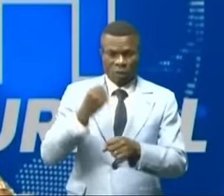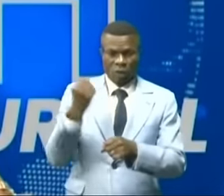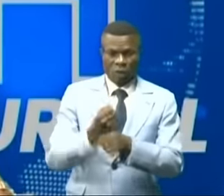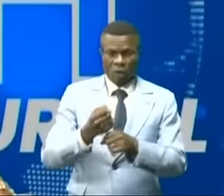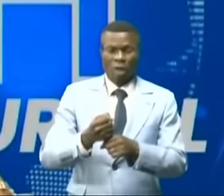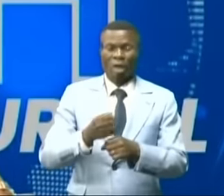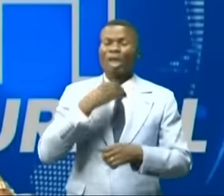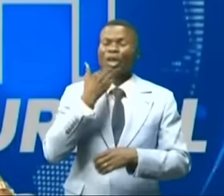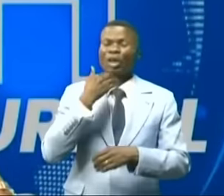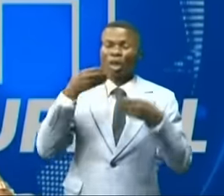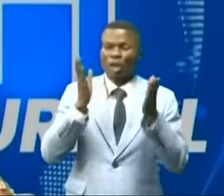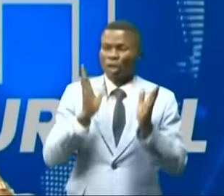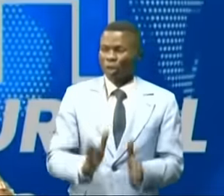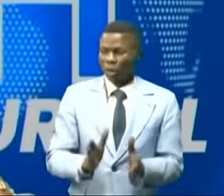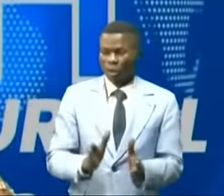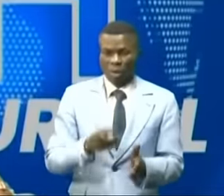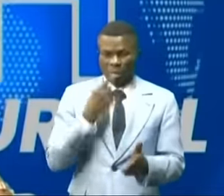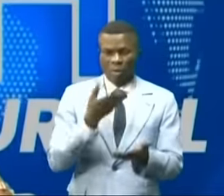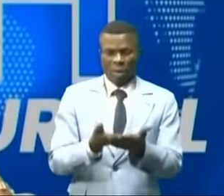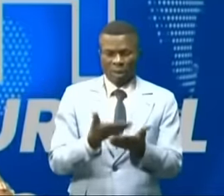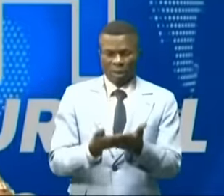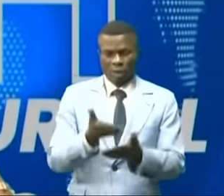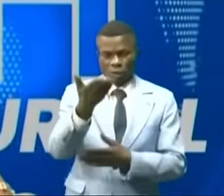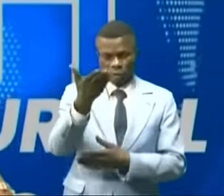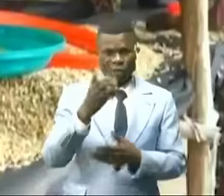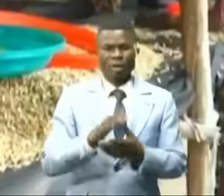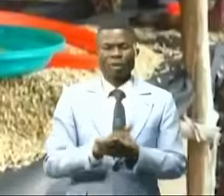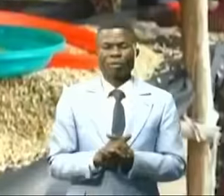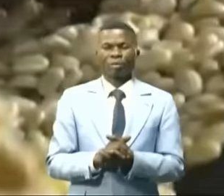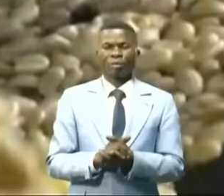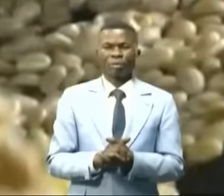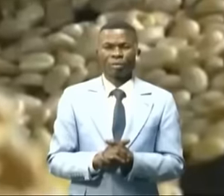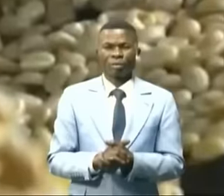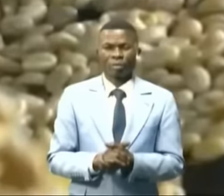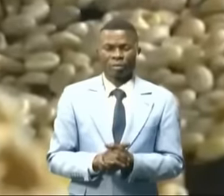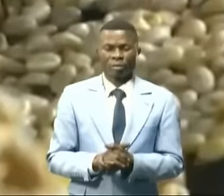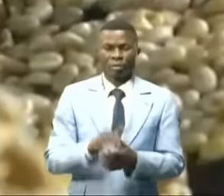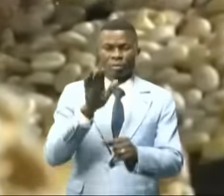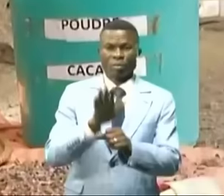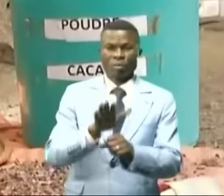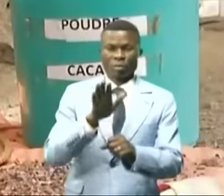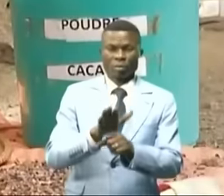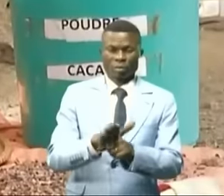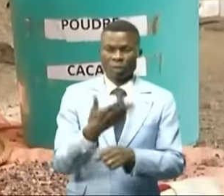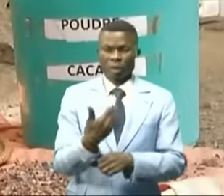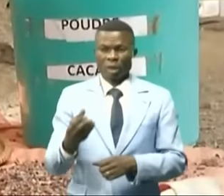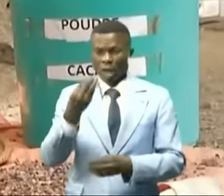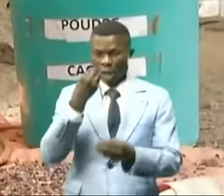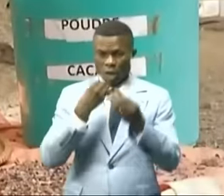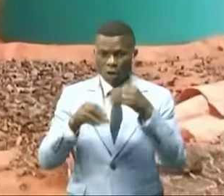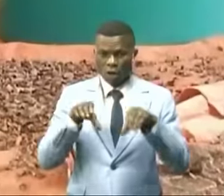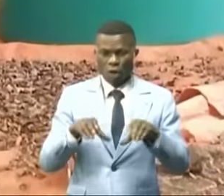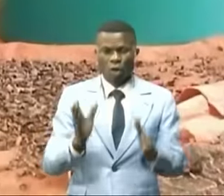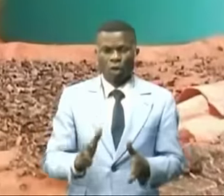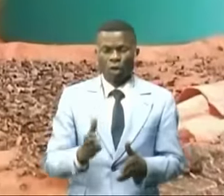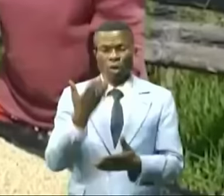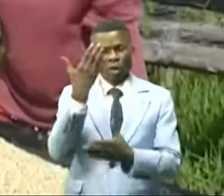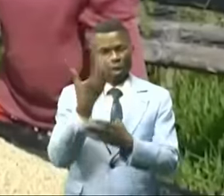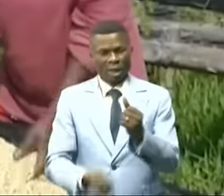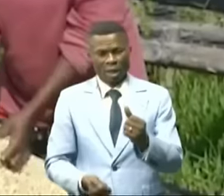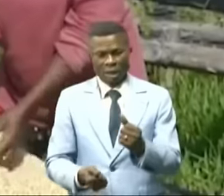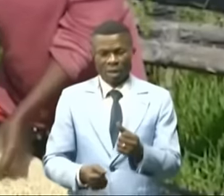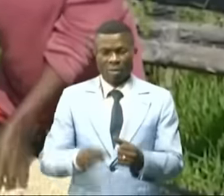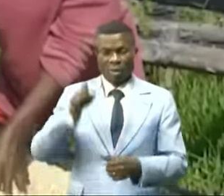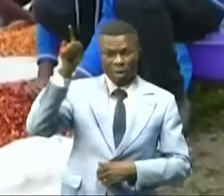opérateurs économiques belges. Eric Kabamba pour le reportage. Plusieurs produits agricoles congolais convoité sur le